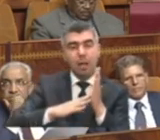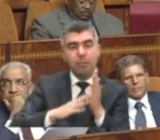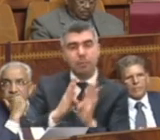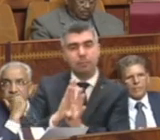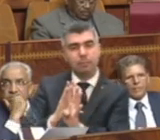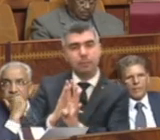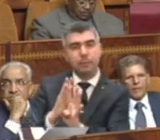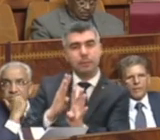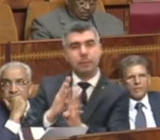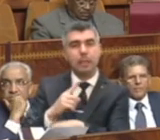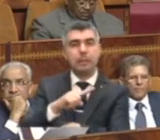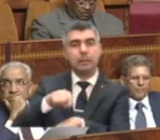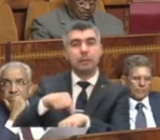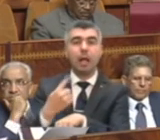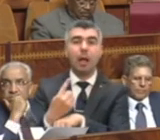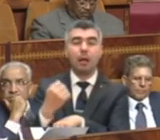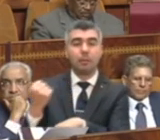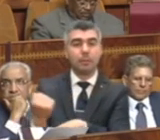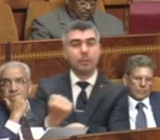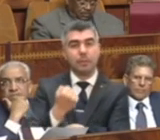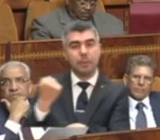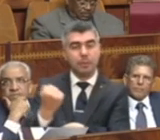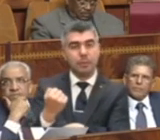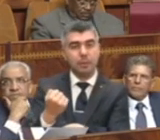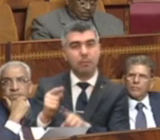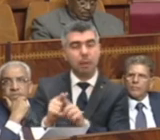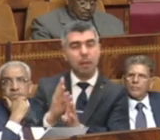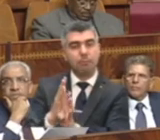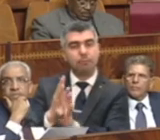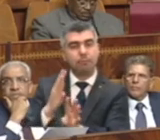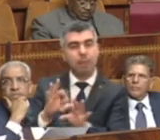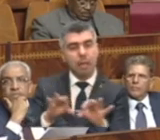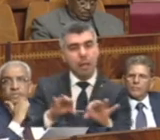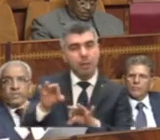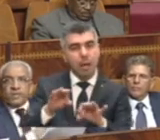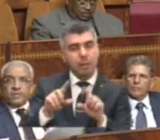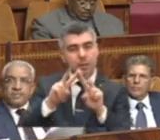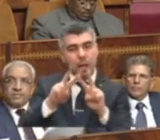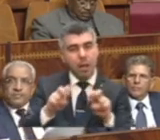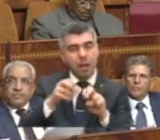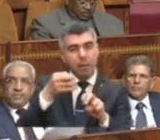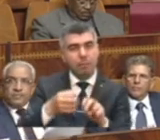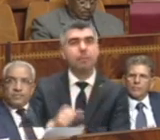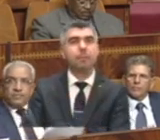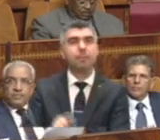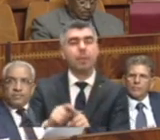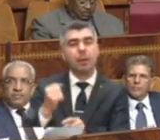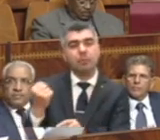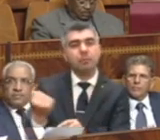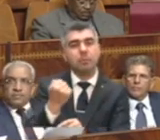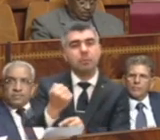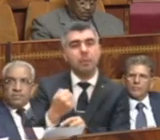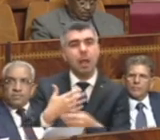يعني بساعات باش يخرج من المطار، اما بسبب طول مده الانتظار في اجراءات المراقبه، اولا بسبب طول مده تسلم